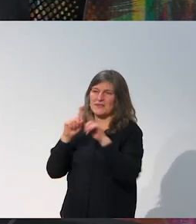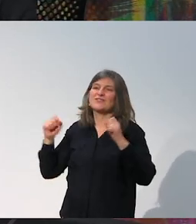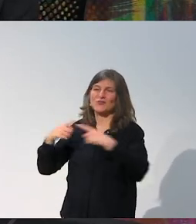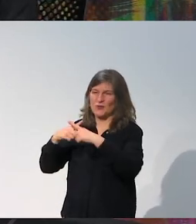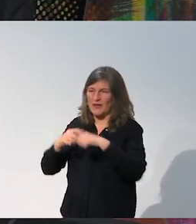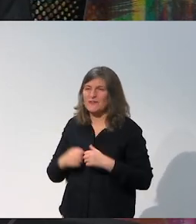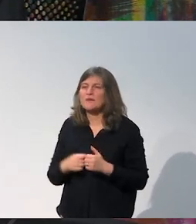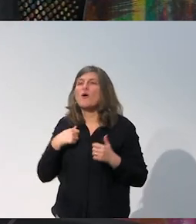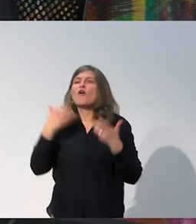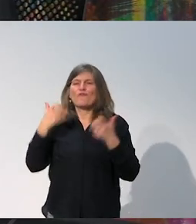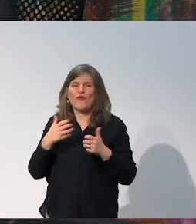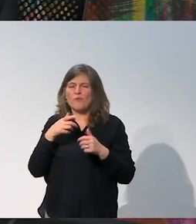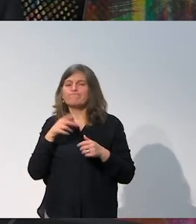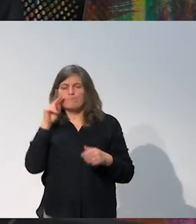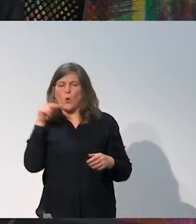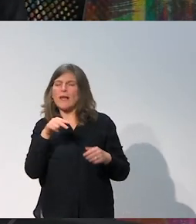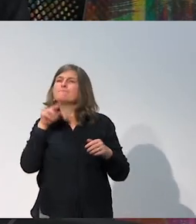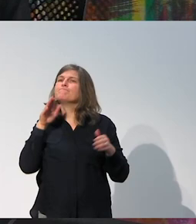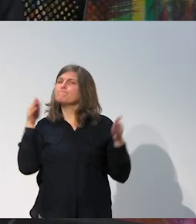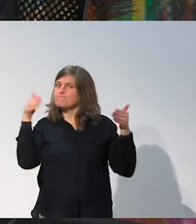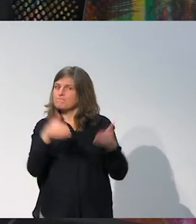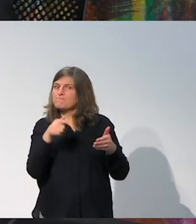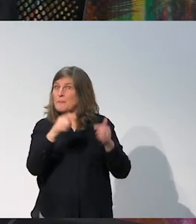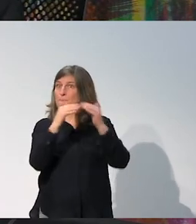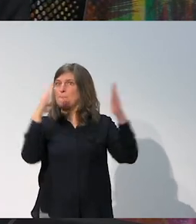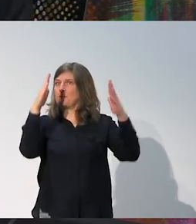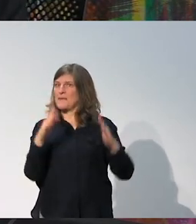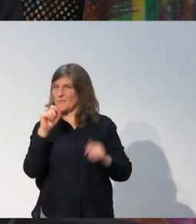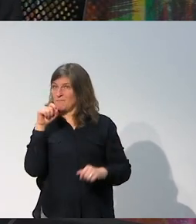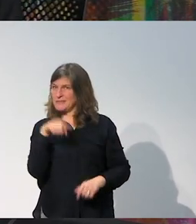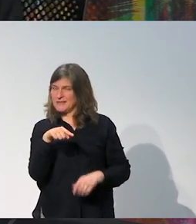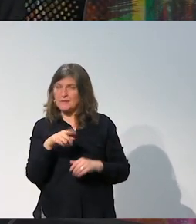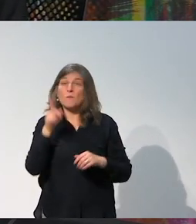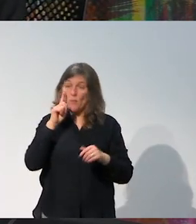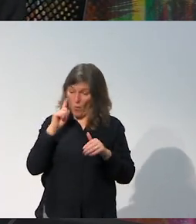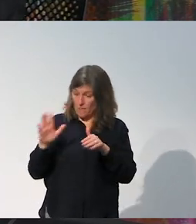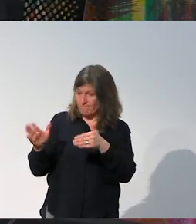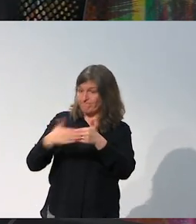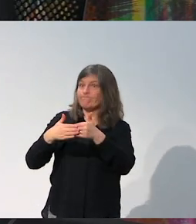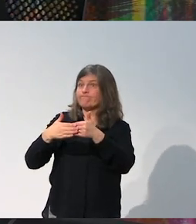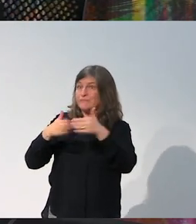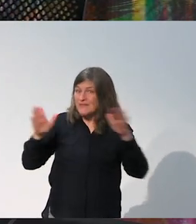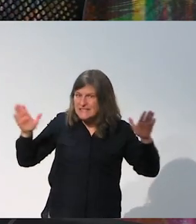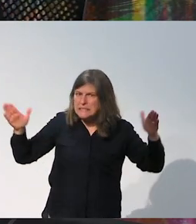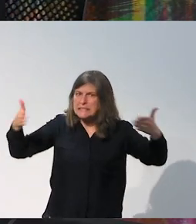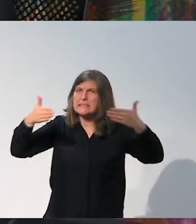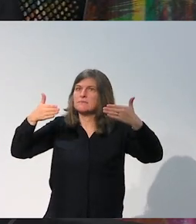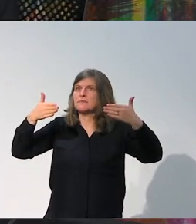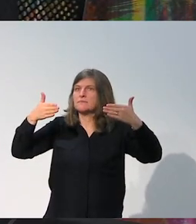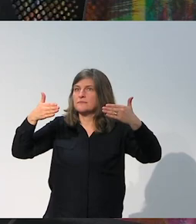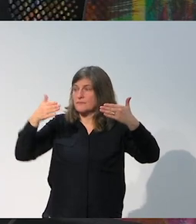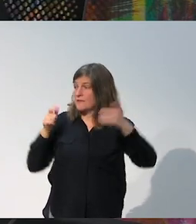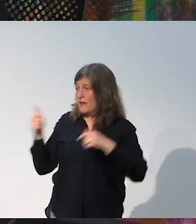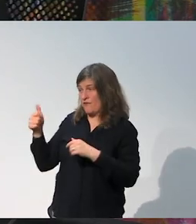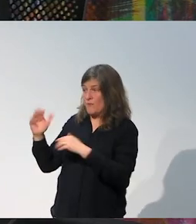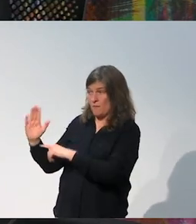cette maison et à l'intérieur, mmh, de cette maison, puisque quand on est enfermé, comme vous le dites et comme vous le montrez